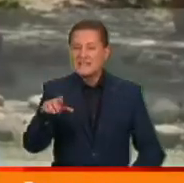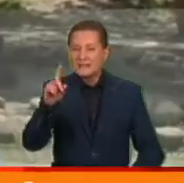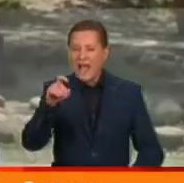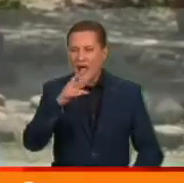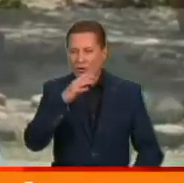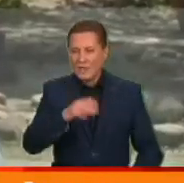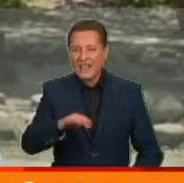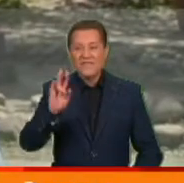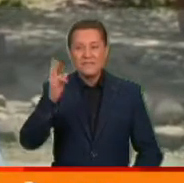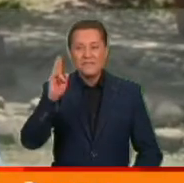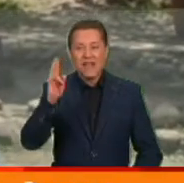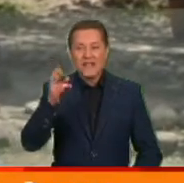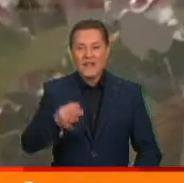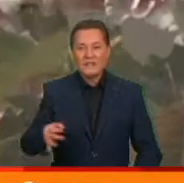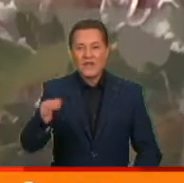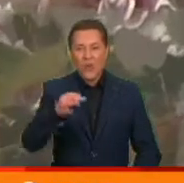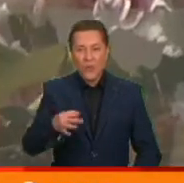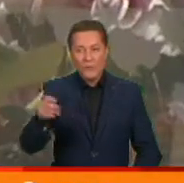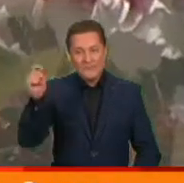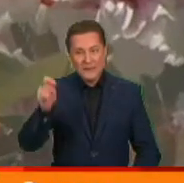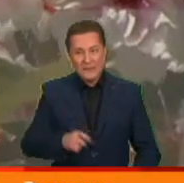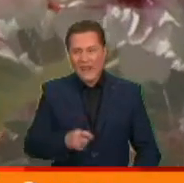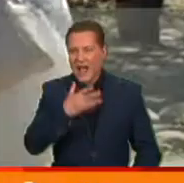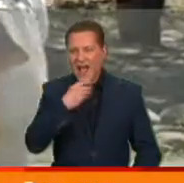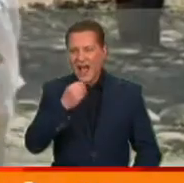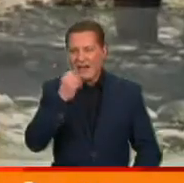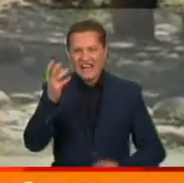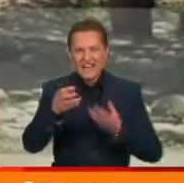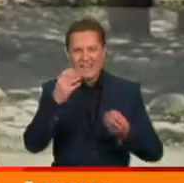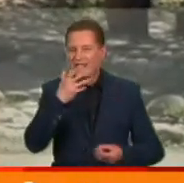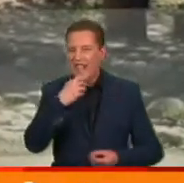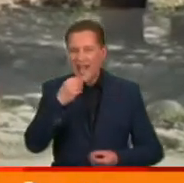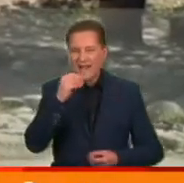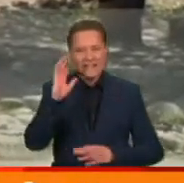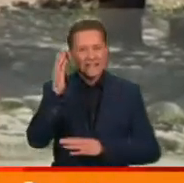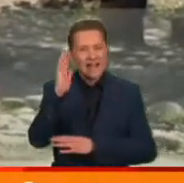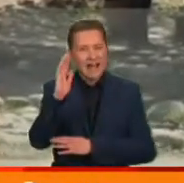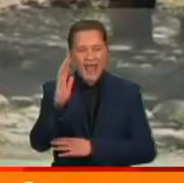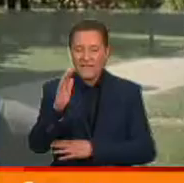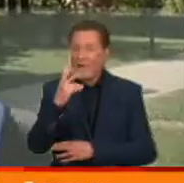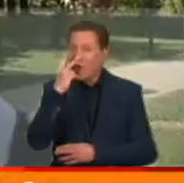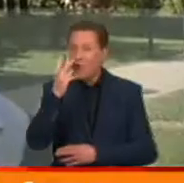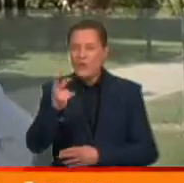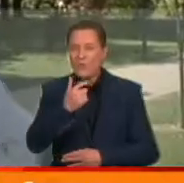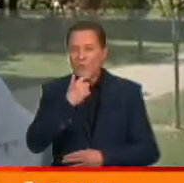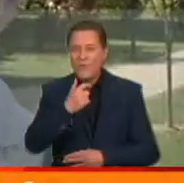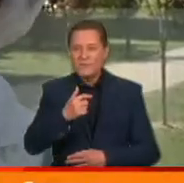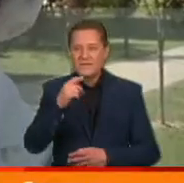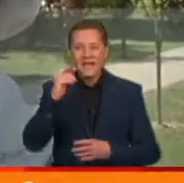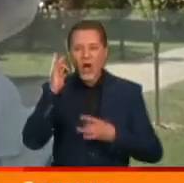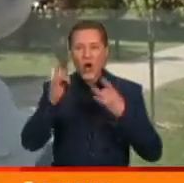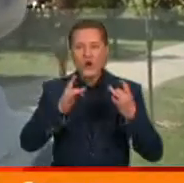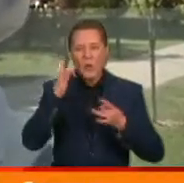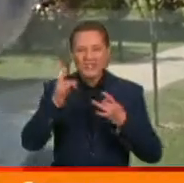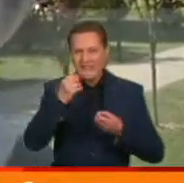З Миколаївської області, місто Вознесенськ. Гарні квіти, гарні дерева. Любуємося ними. Такі розові цвіточки